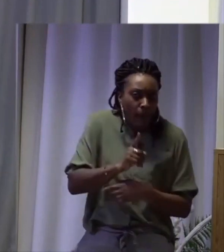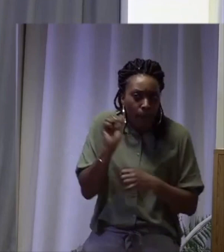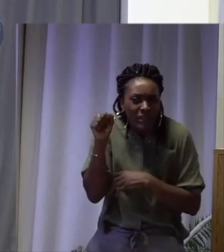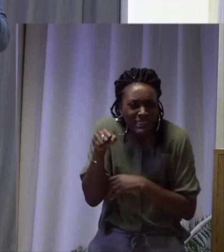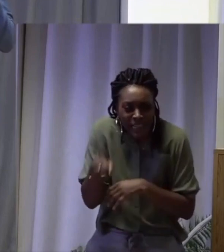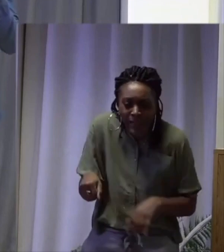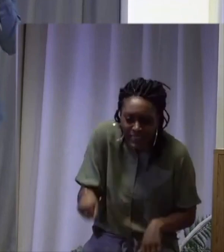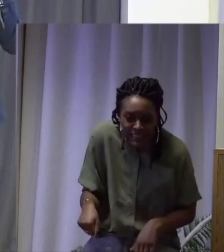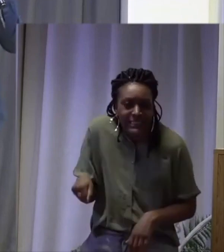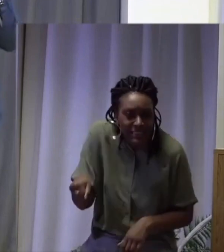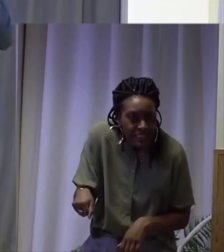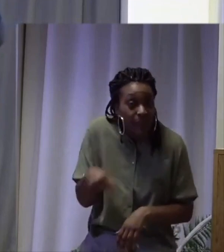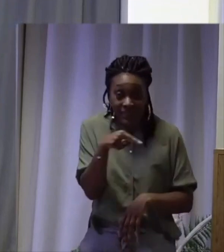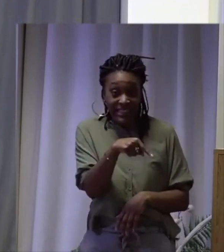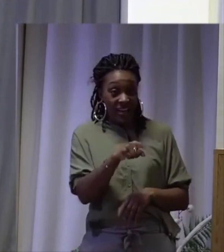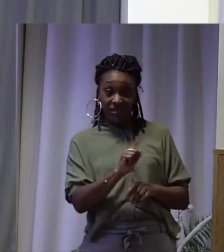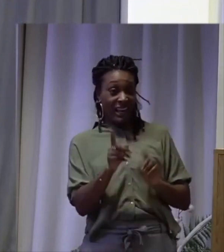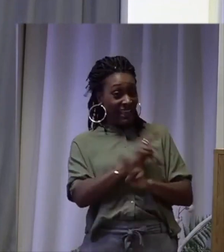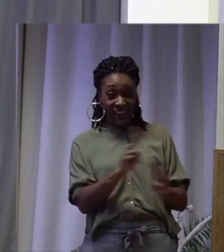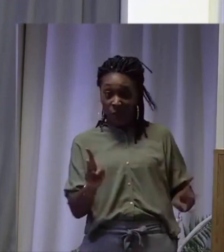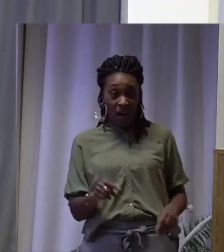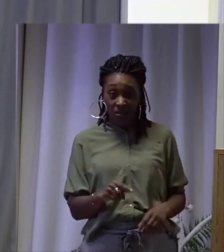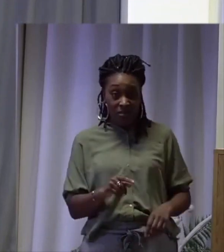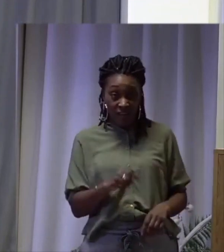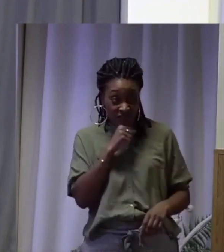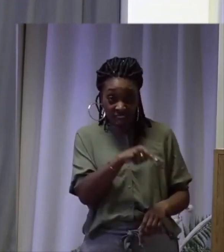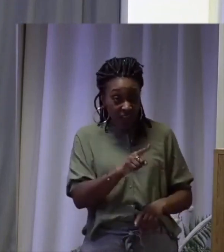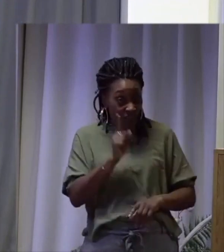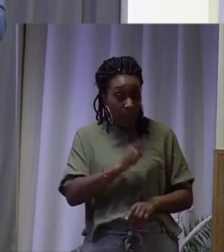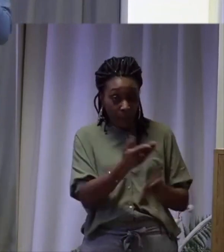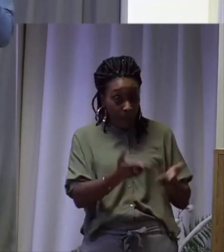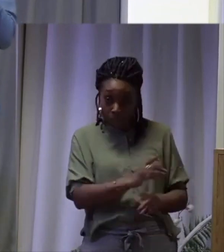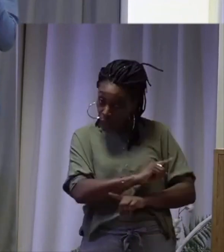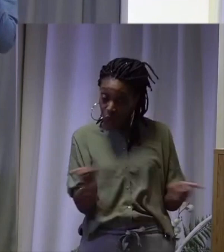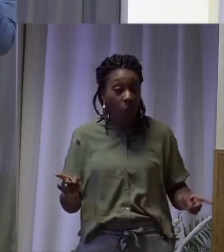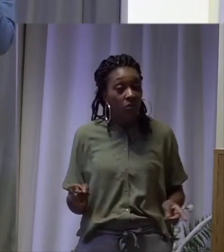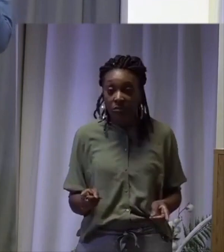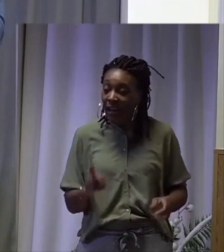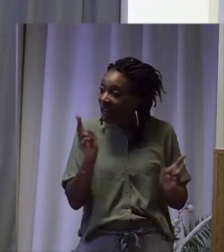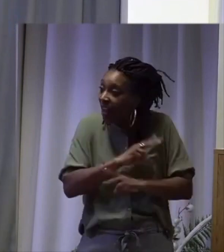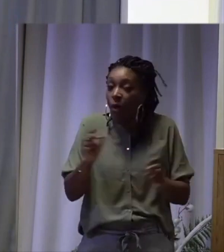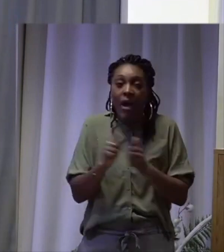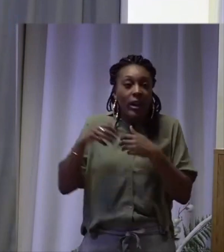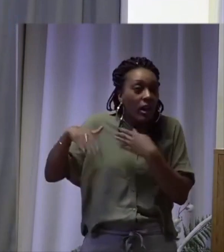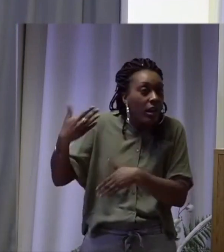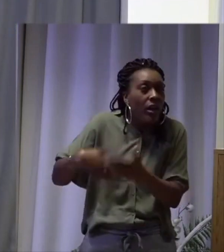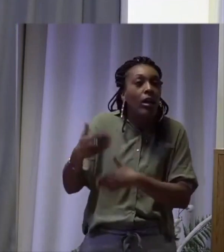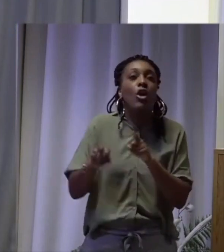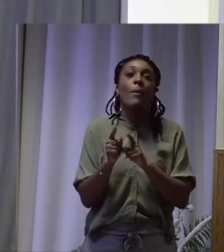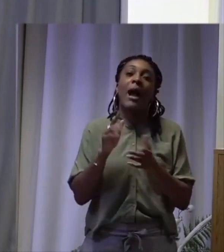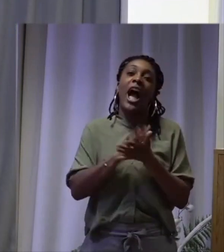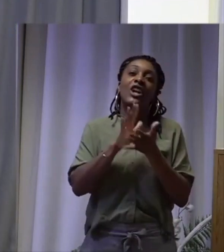des cannes pour marcher. Ce n'était pas une question de vieillesse, là. Ce n'était pas une question du temps qui passe, de la